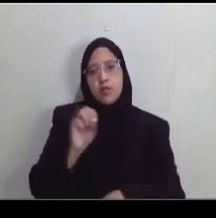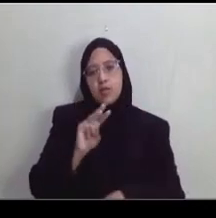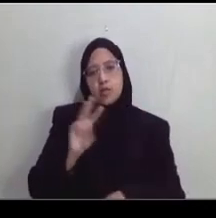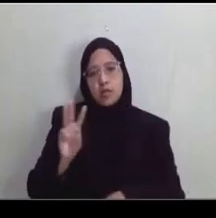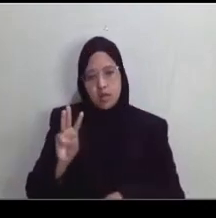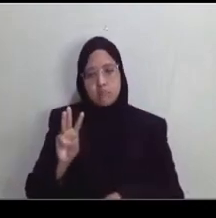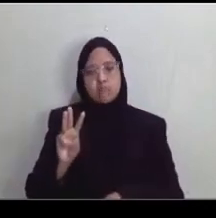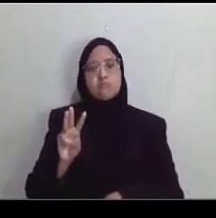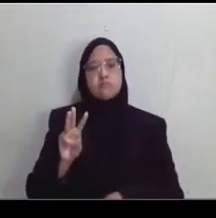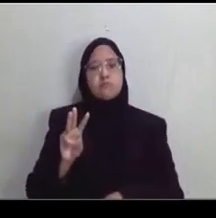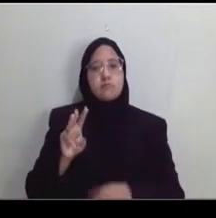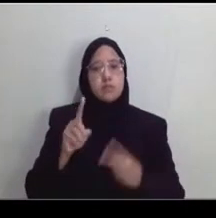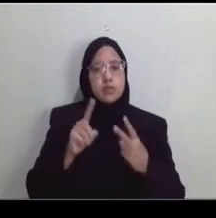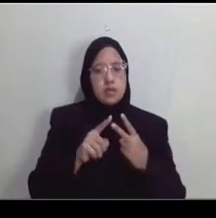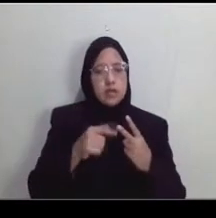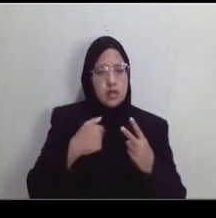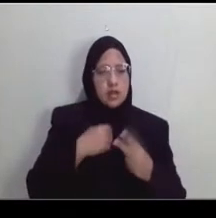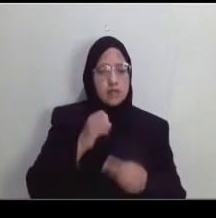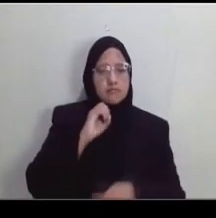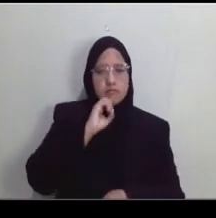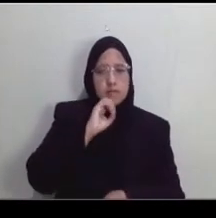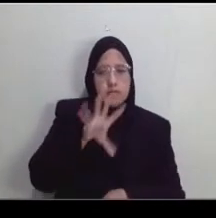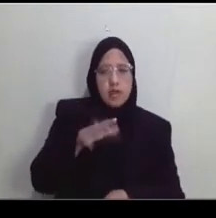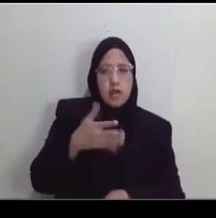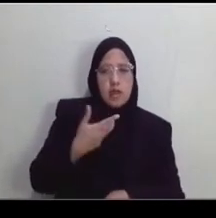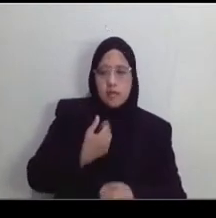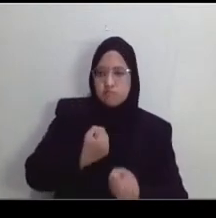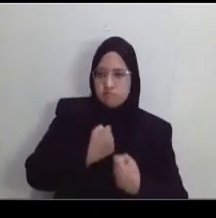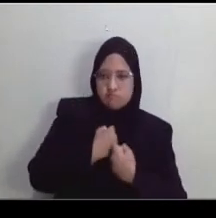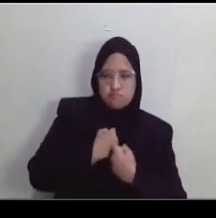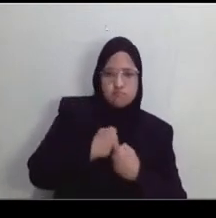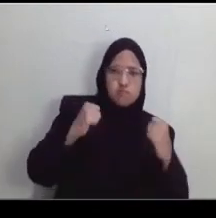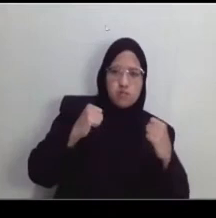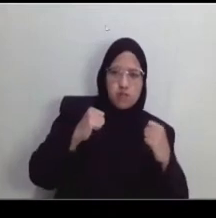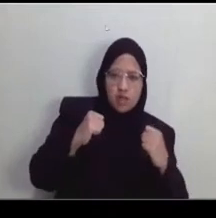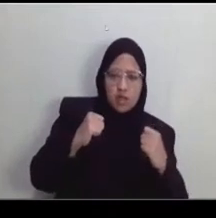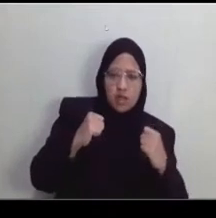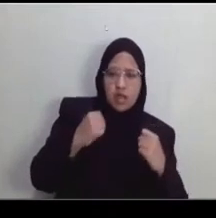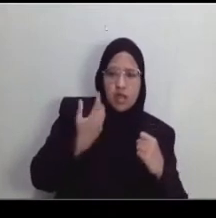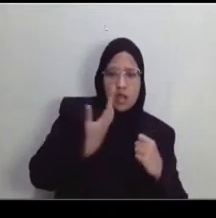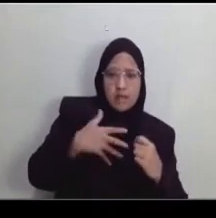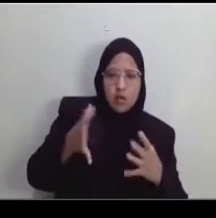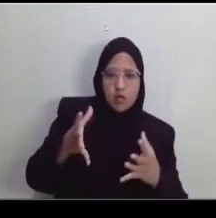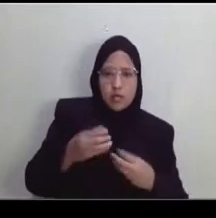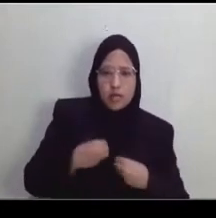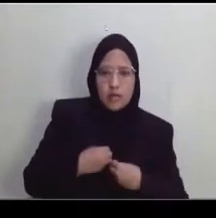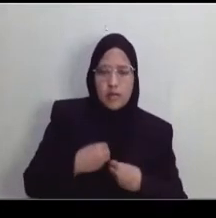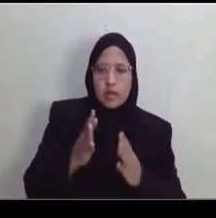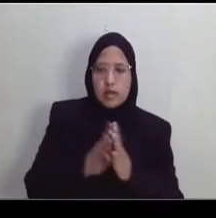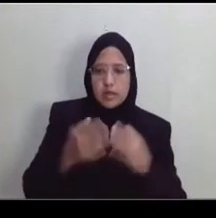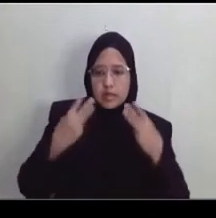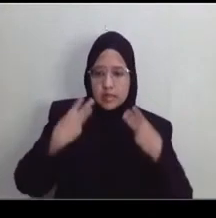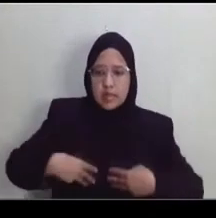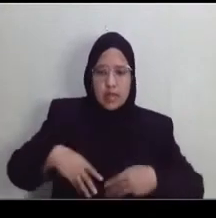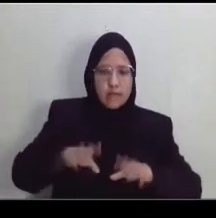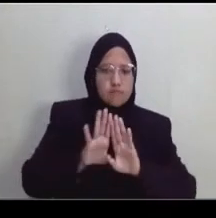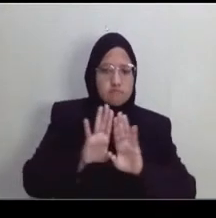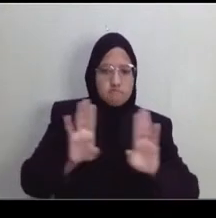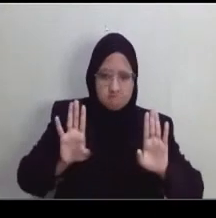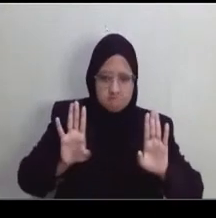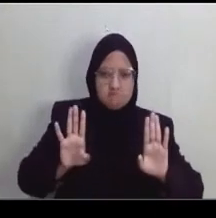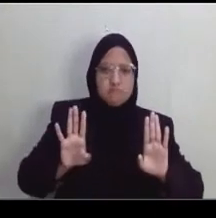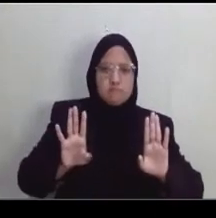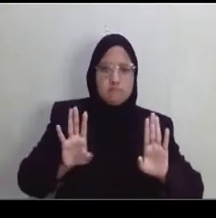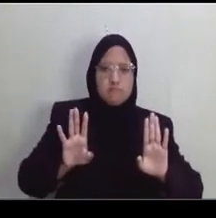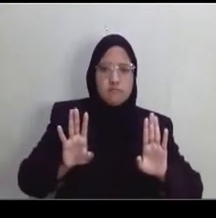melakukan reaksi dan perlawanan terhadap putusan tersebut dan menunjukkan sikap itu secara terbuka dalam tindakan